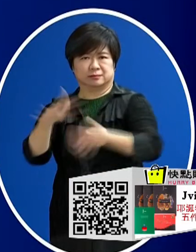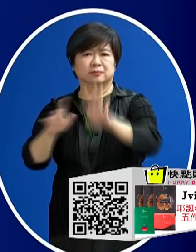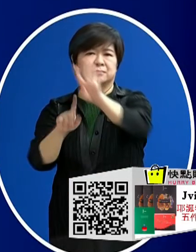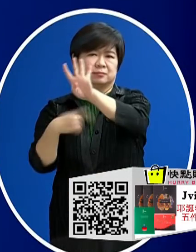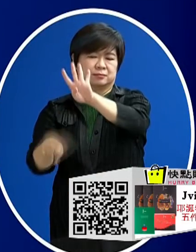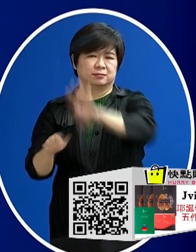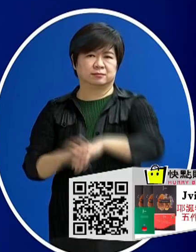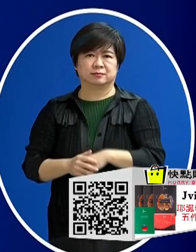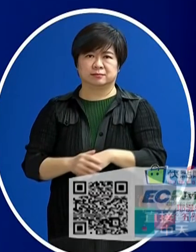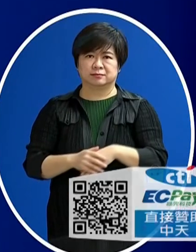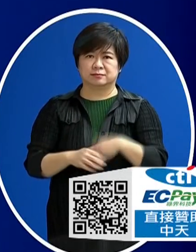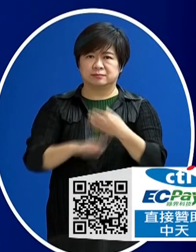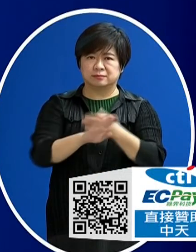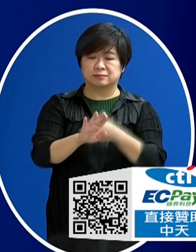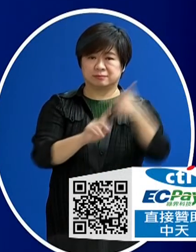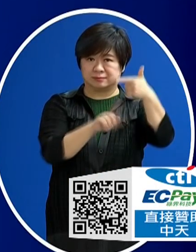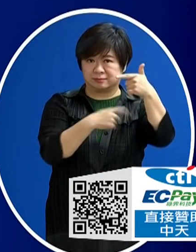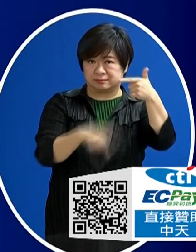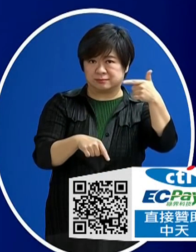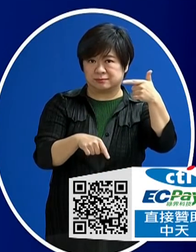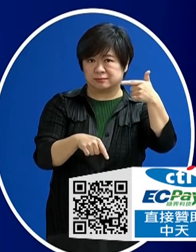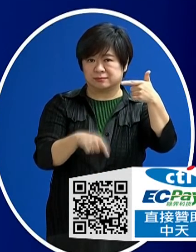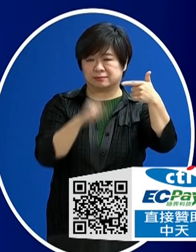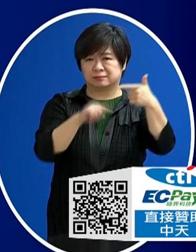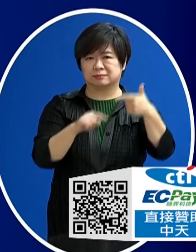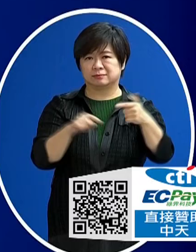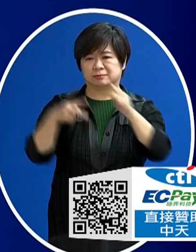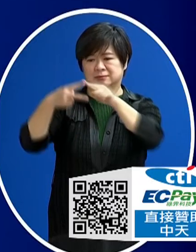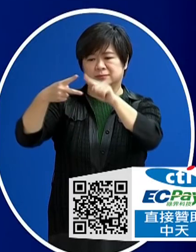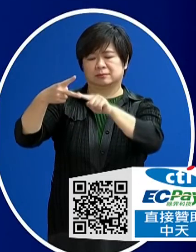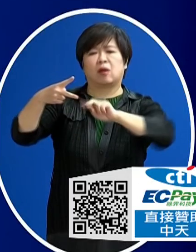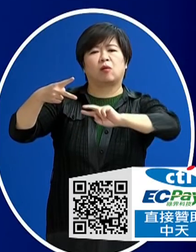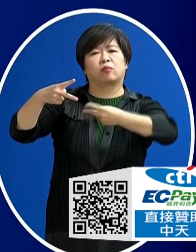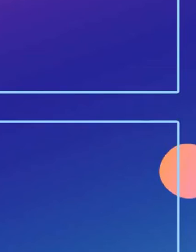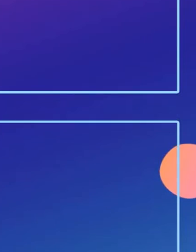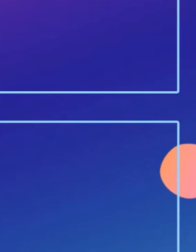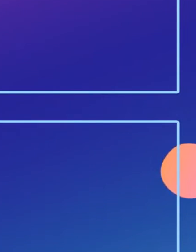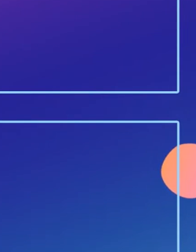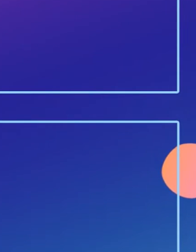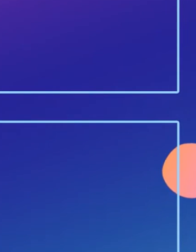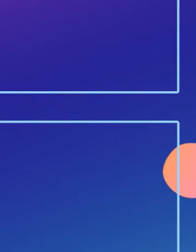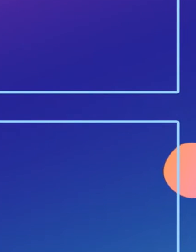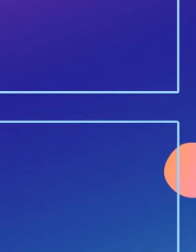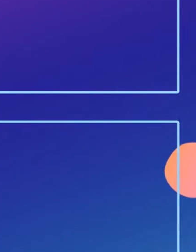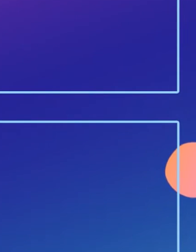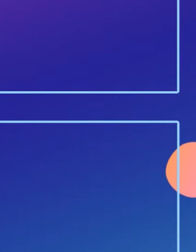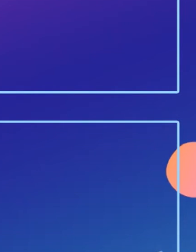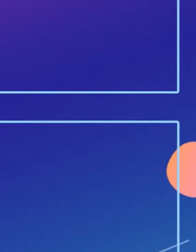4位，那其余有这个6位是属于混打的这个情形。